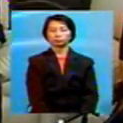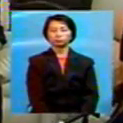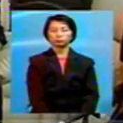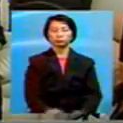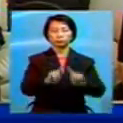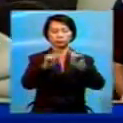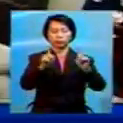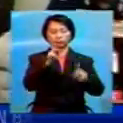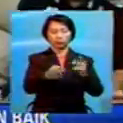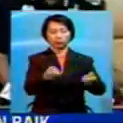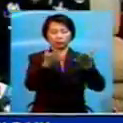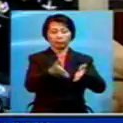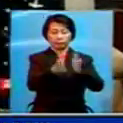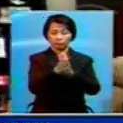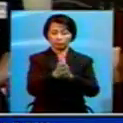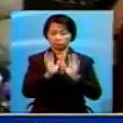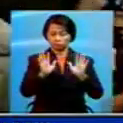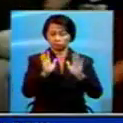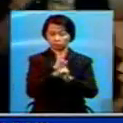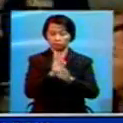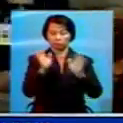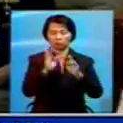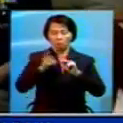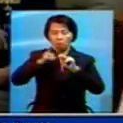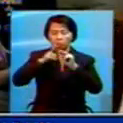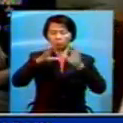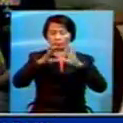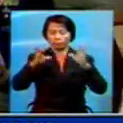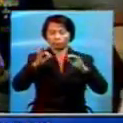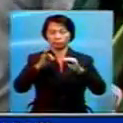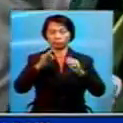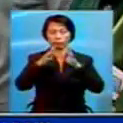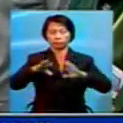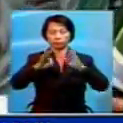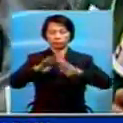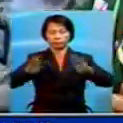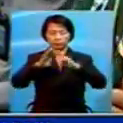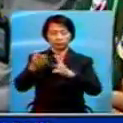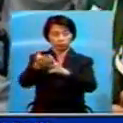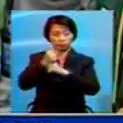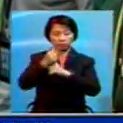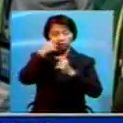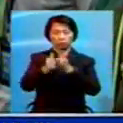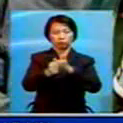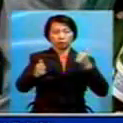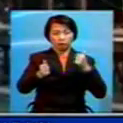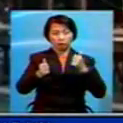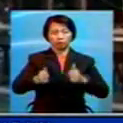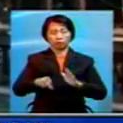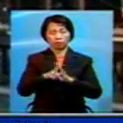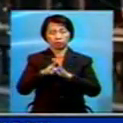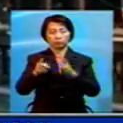bagaimanapun orang ramai diminta berhati-hati dan tidak menokok tambah mengenai berita penculikan itu bagi mengelak nyawa kst Zaki